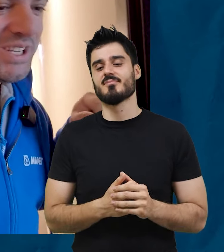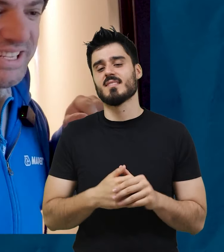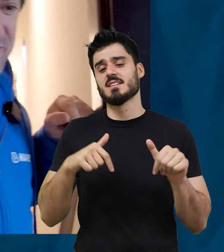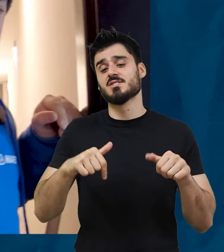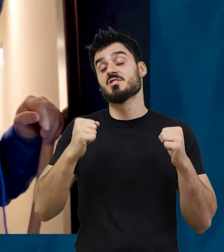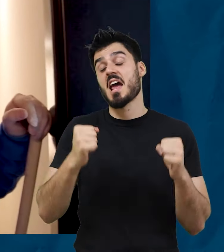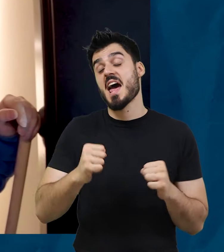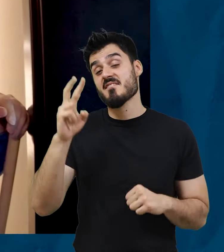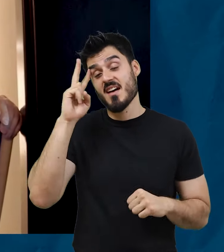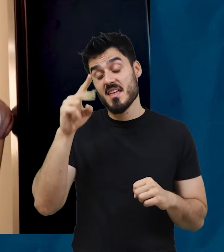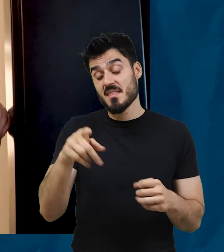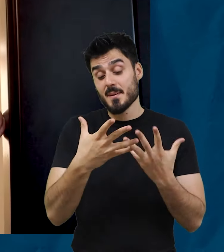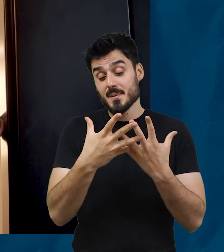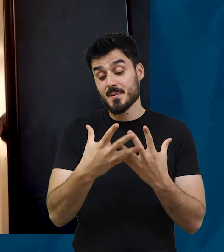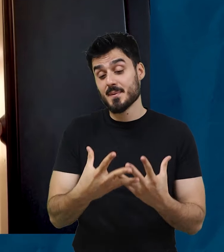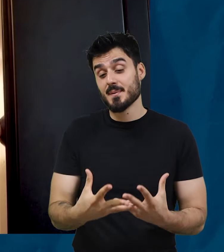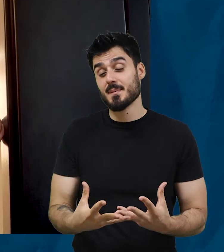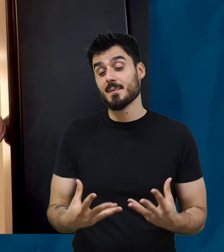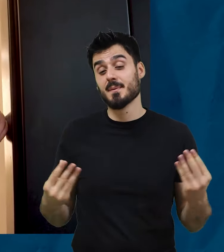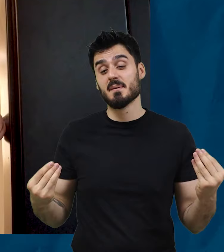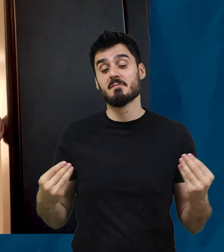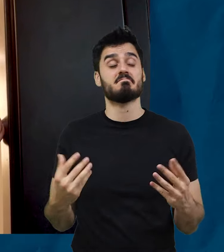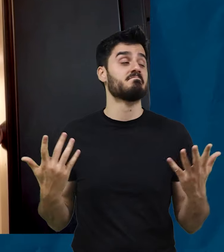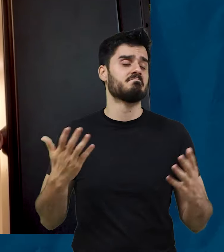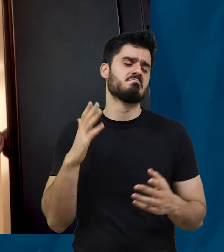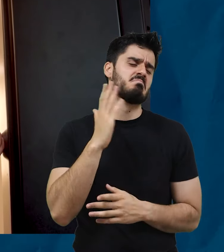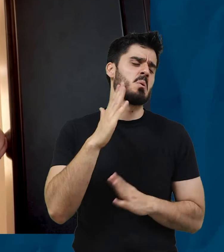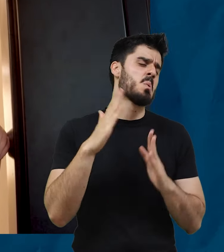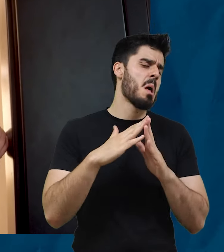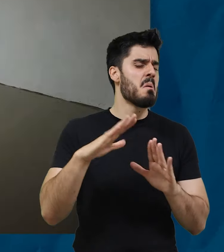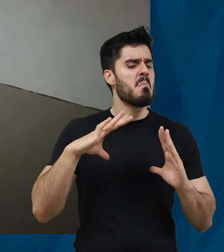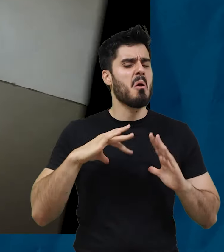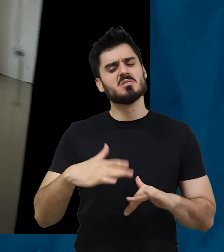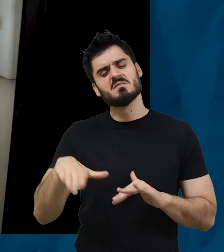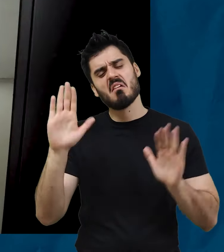Но все си намерим работа. Мебелчета да си сглобяваме, да си правим. Да.